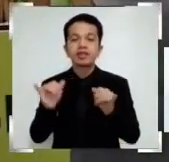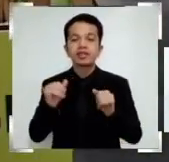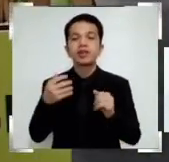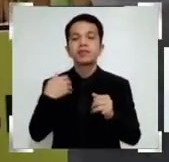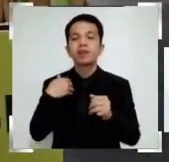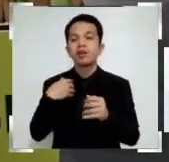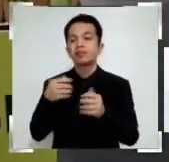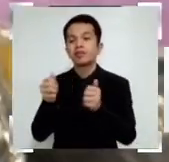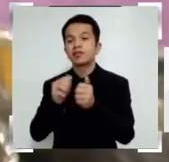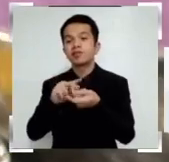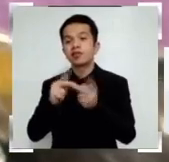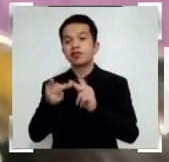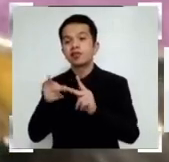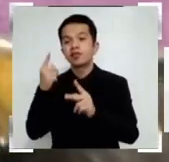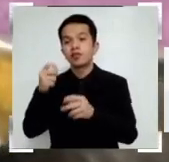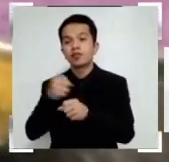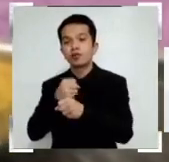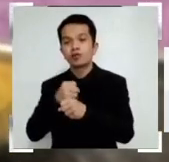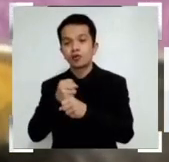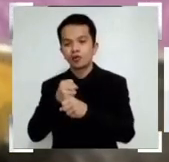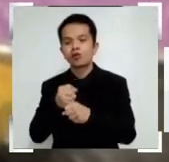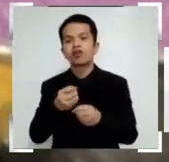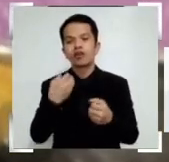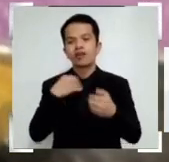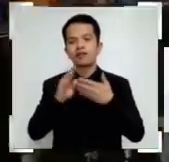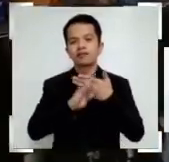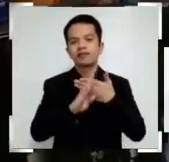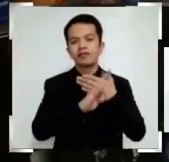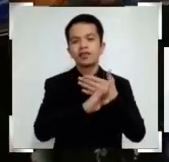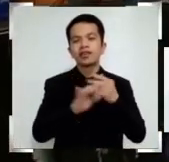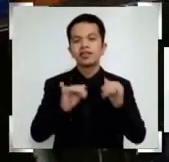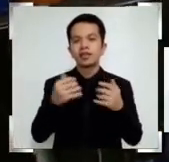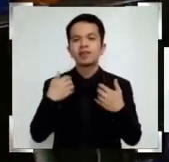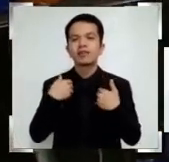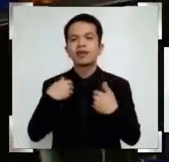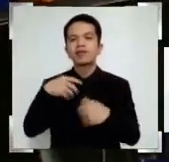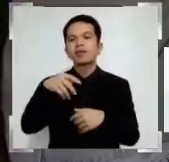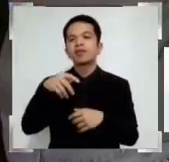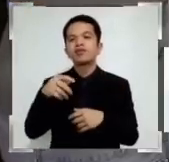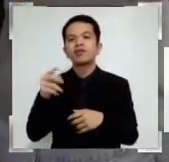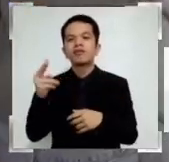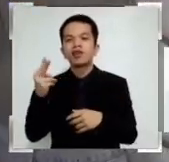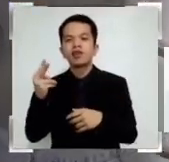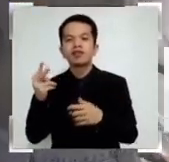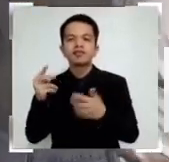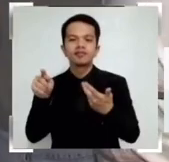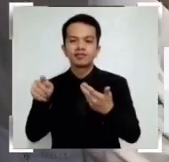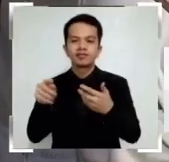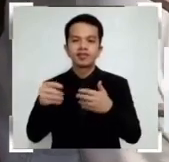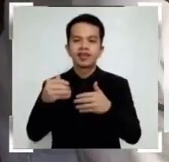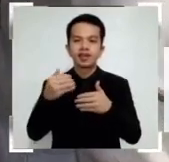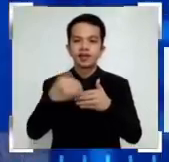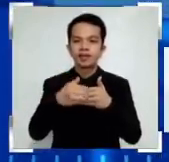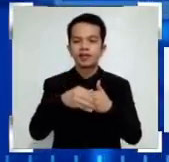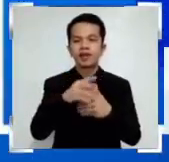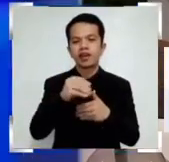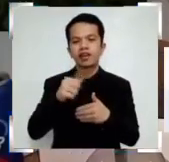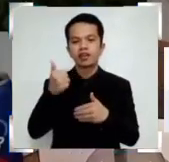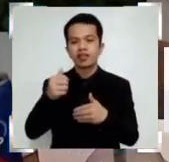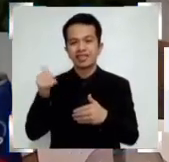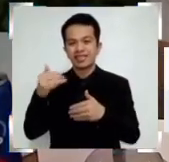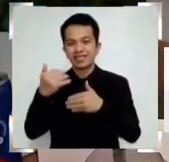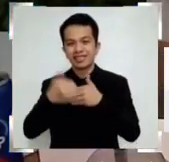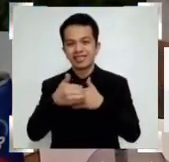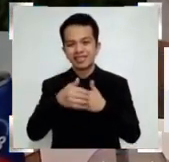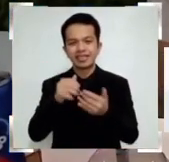ng mga Pinoy ngayong Bear Months, ang puto bongbong at bibingka. Sulit naman daw ang pagpunta rito ng pamilyang ito.